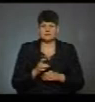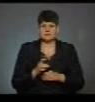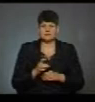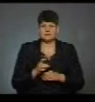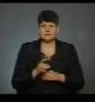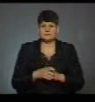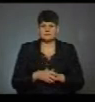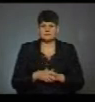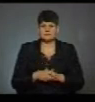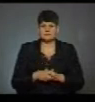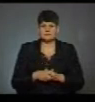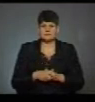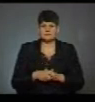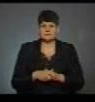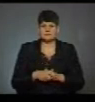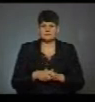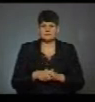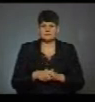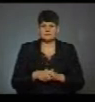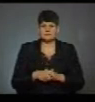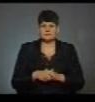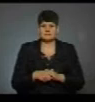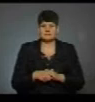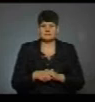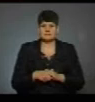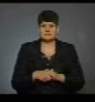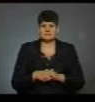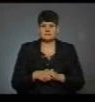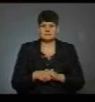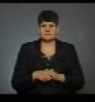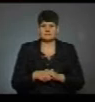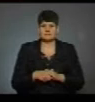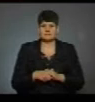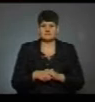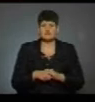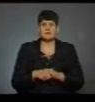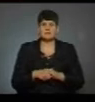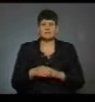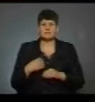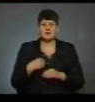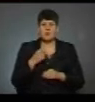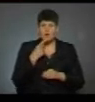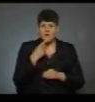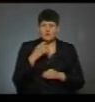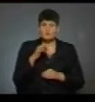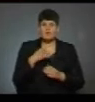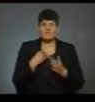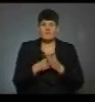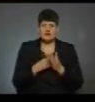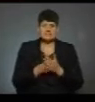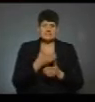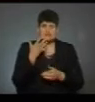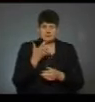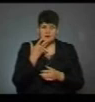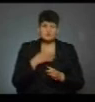Скільки районів? Скільки районів буде в Тернопільській області, так? Це не по темі. Ми зараз говоримо про вартість теплопостачання. Якщо